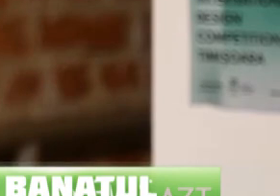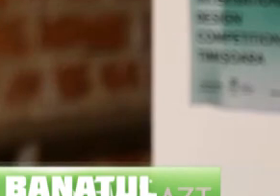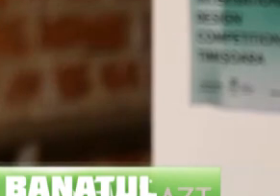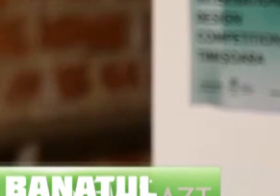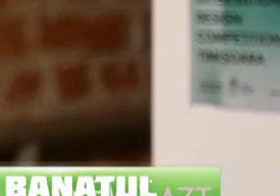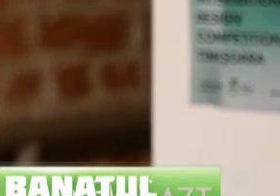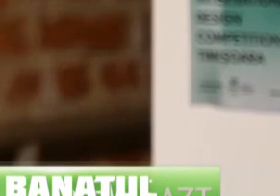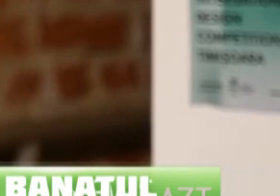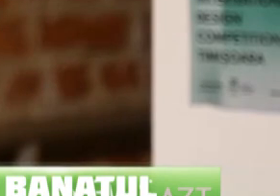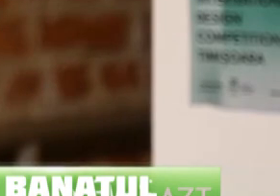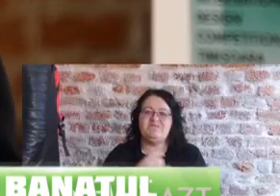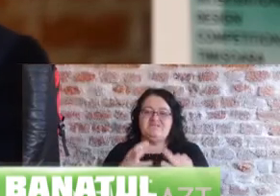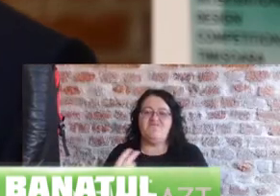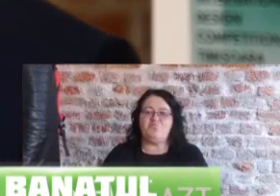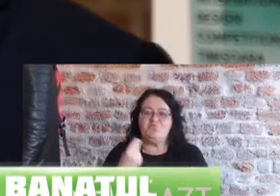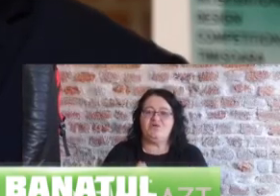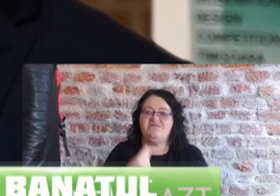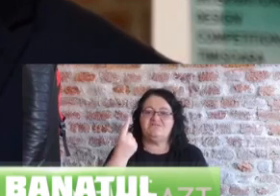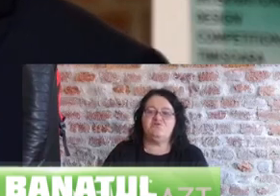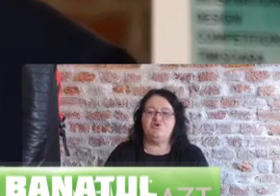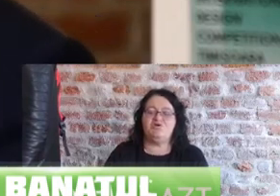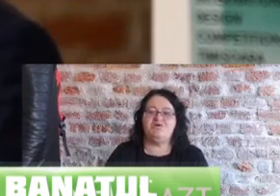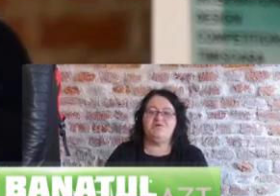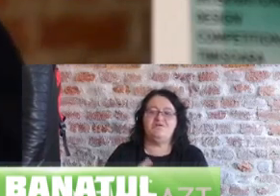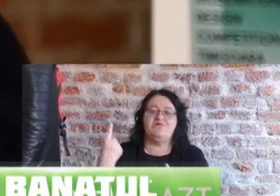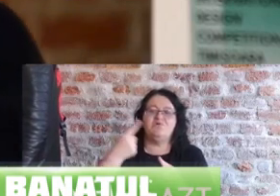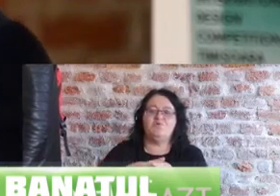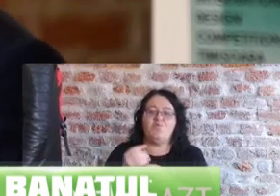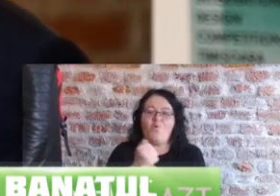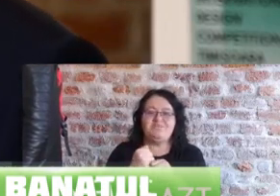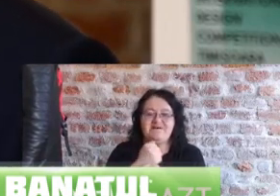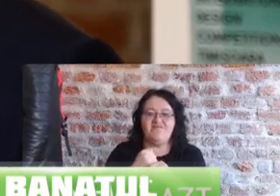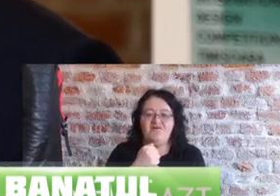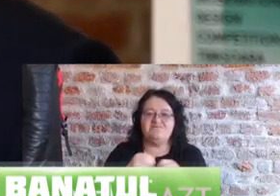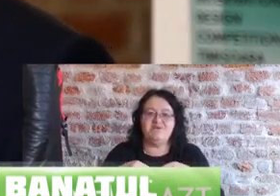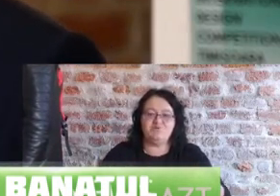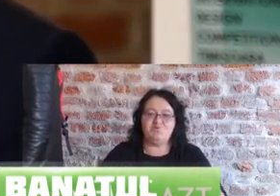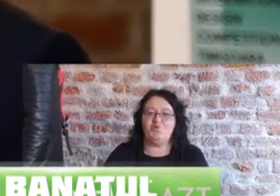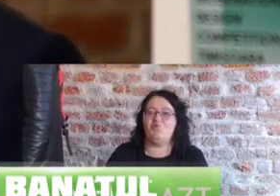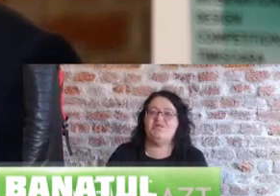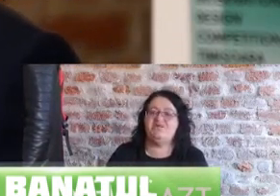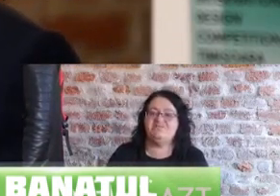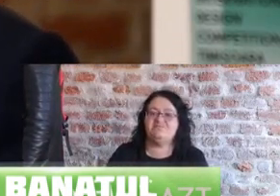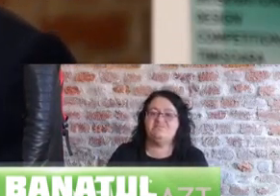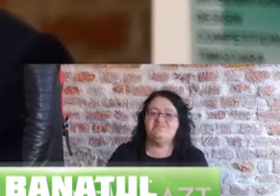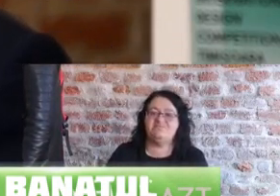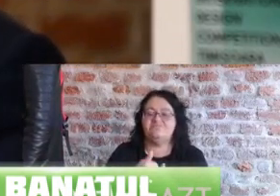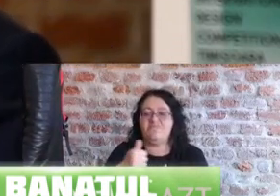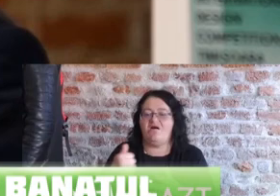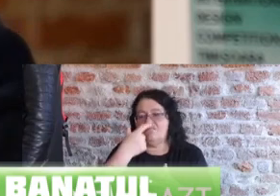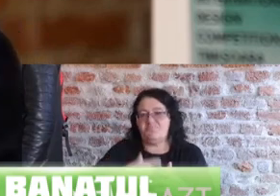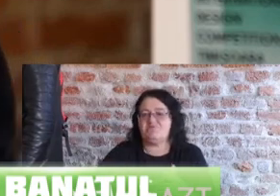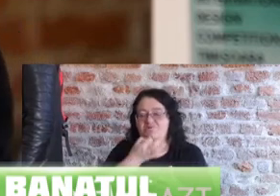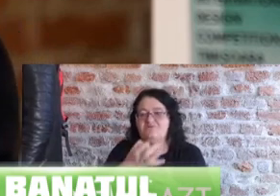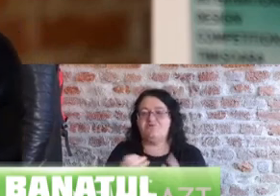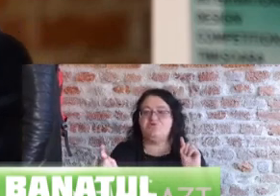avea o singură șansă de a fi îmbunătățit și mai anume cu observațiile juriului. Atât din partea mea,